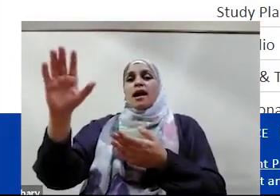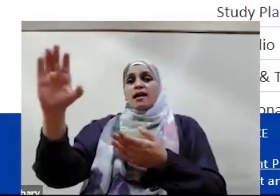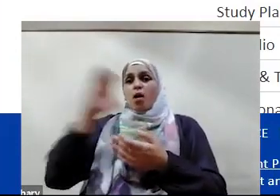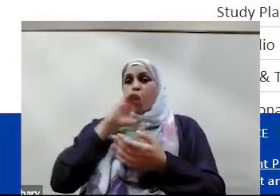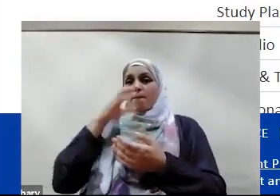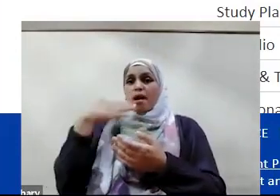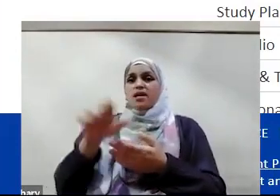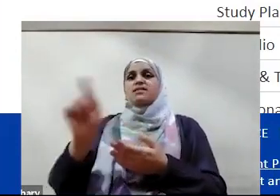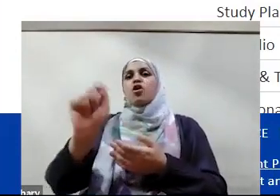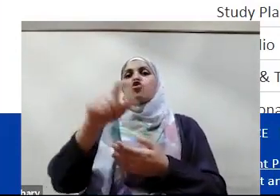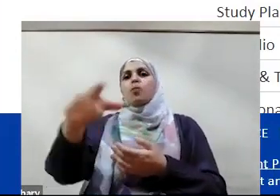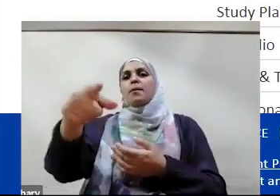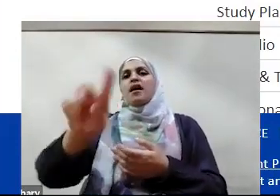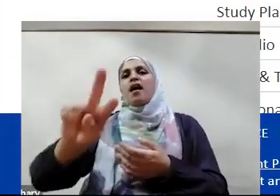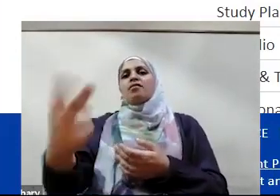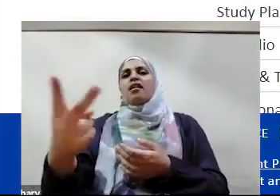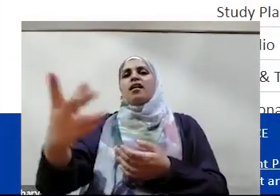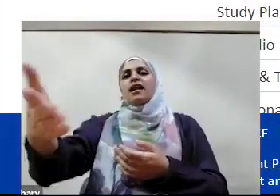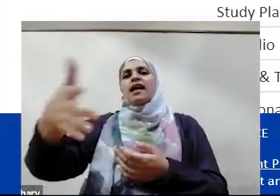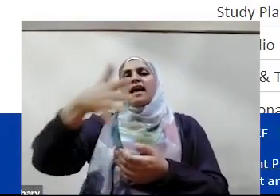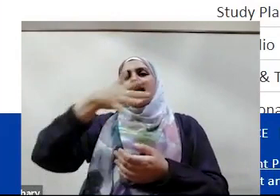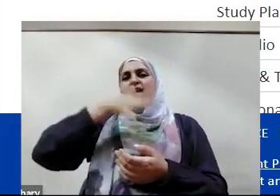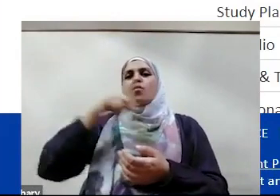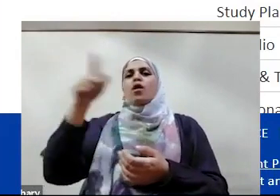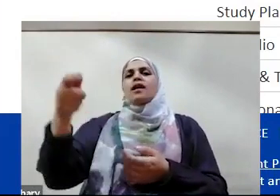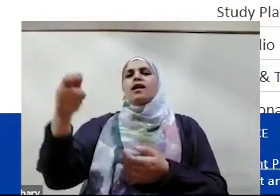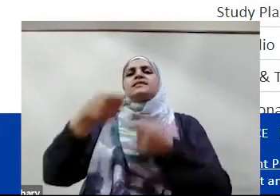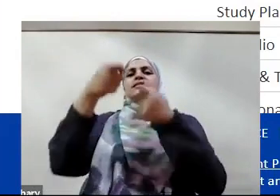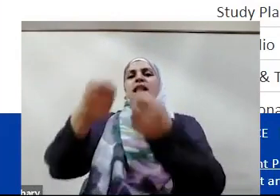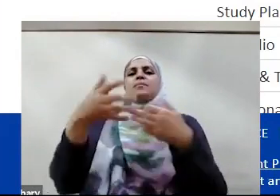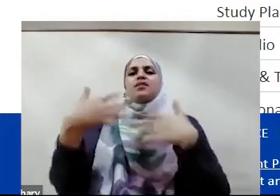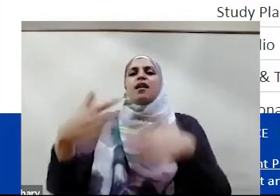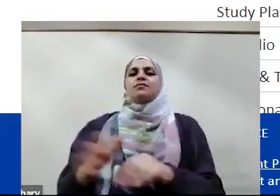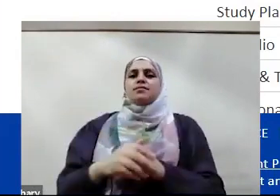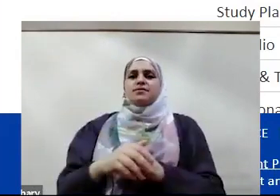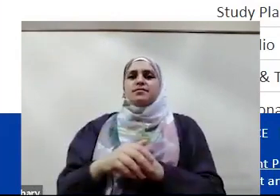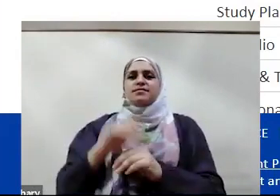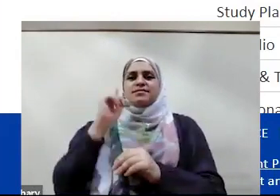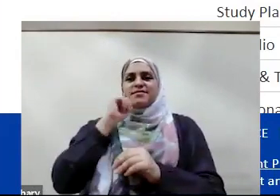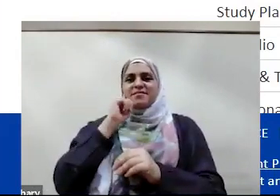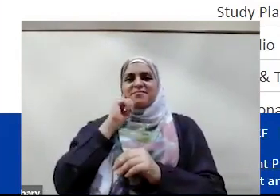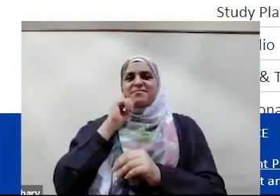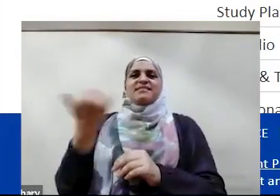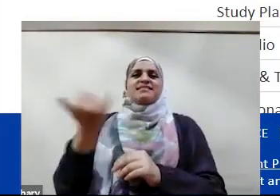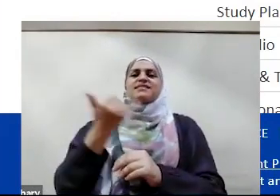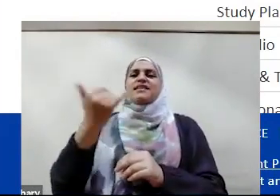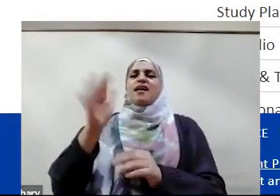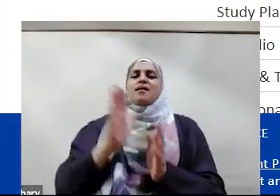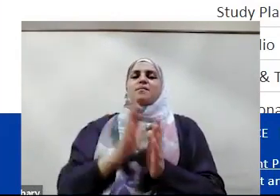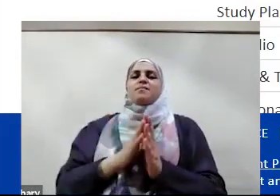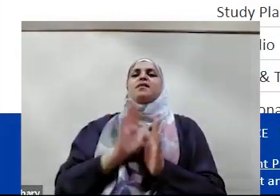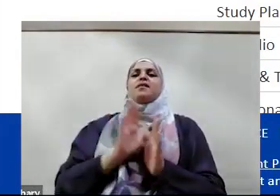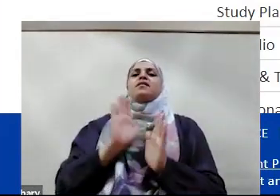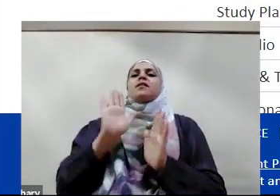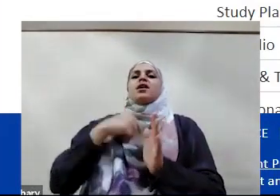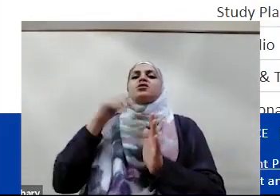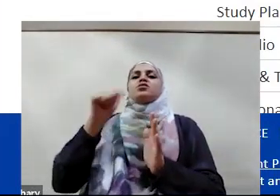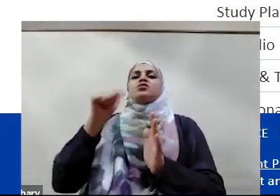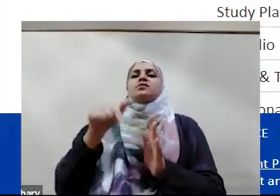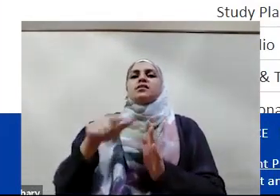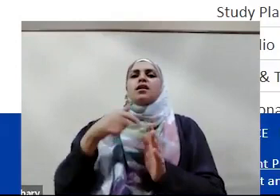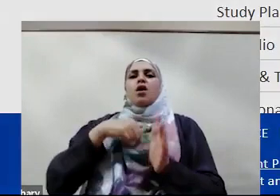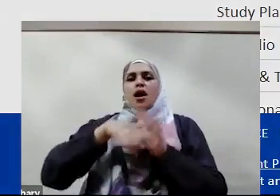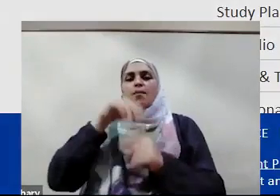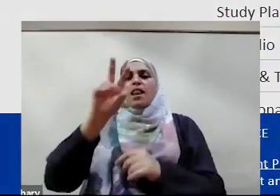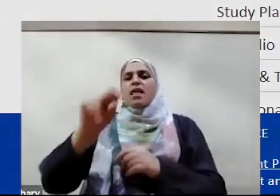وتسلمه ده هيتغير ل اتسلم، لسبميتد، ان هي سلمته خلاص. طيب انا دلوقتي وطبعا هعمل نفس